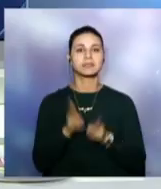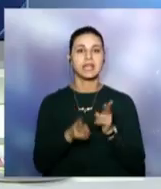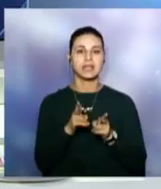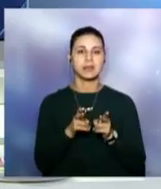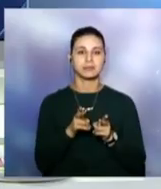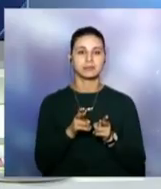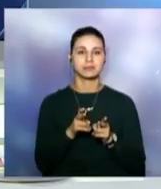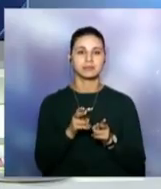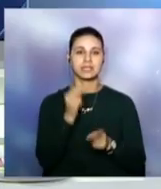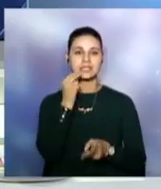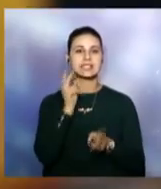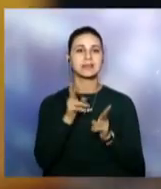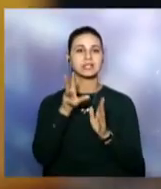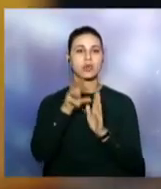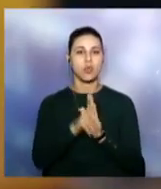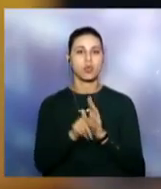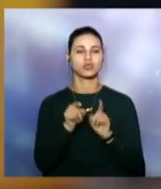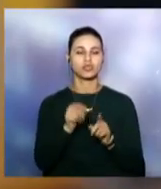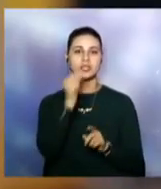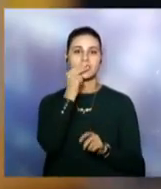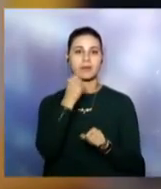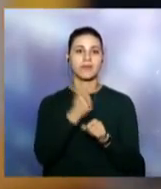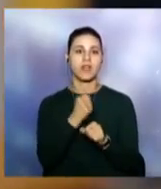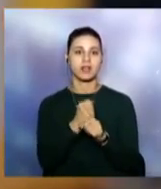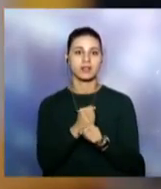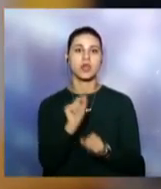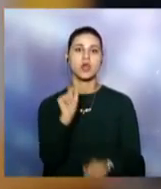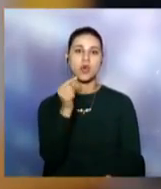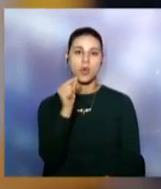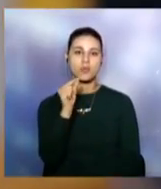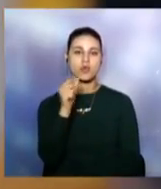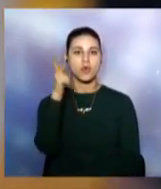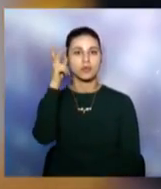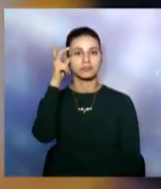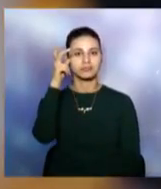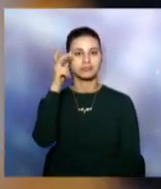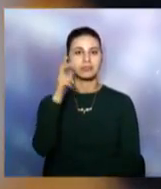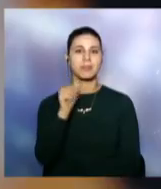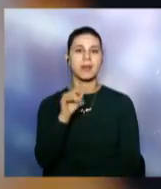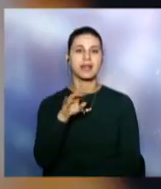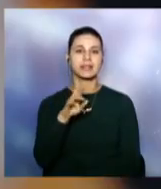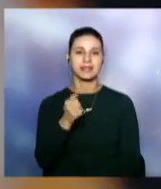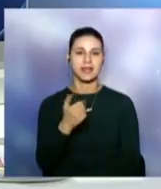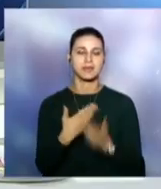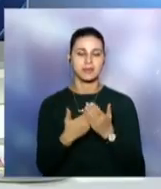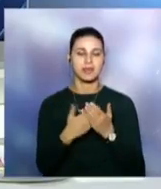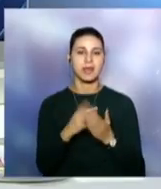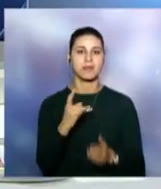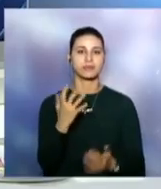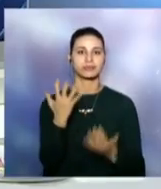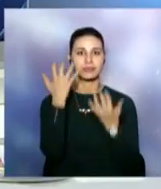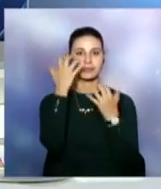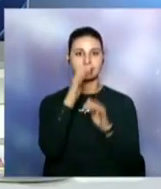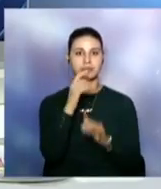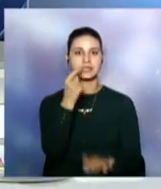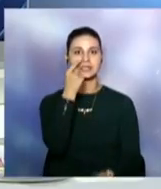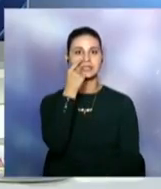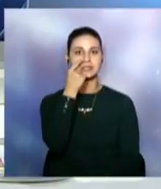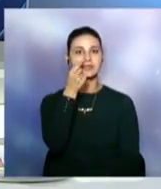კერძს, ბარდა, ლობიო და ბავშვი ჩვენგან შეუმჩნევლად, მაგალითად,